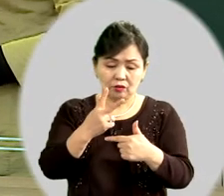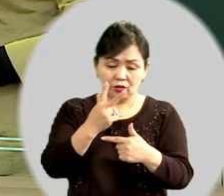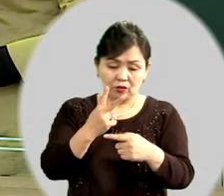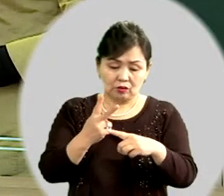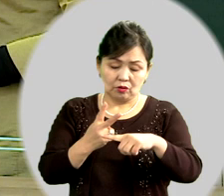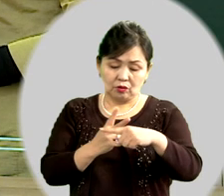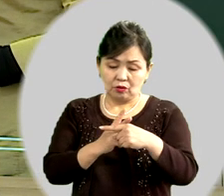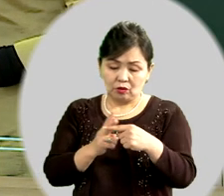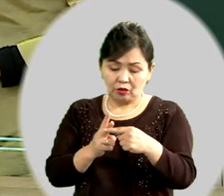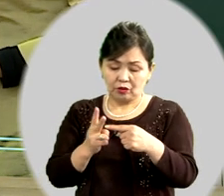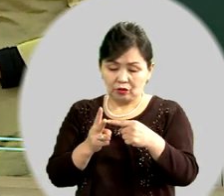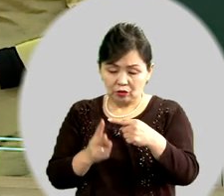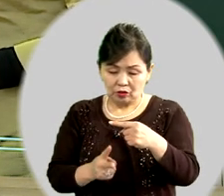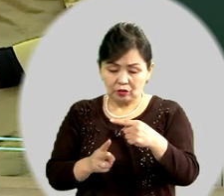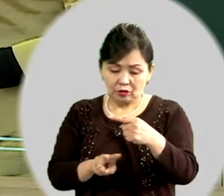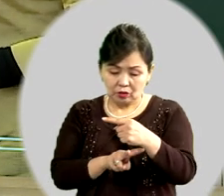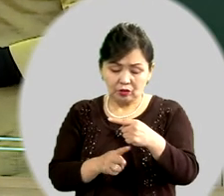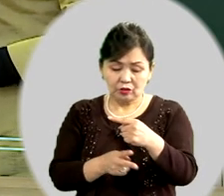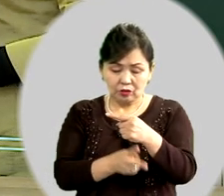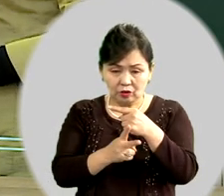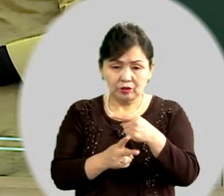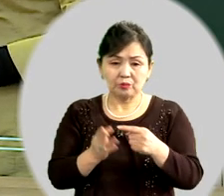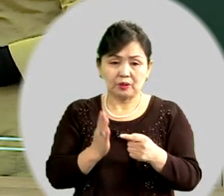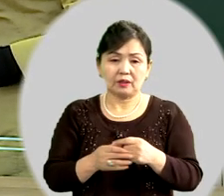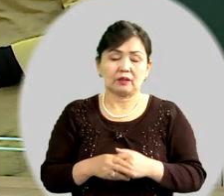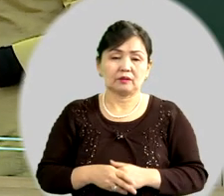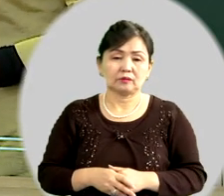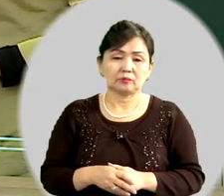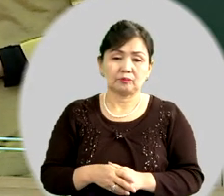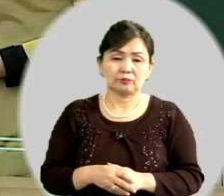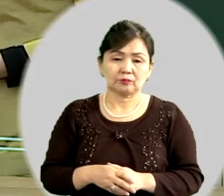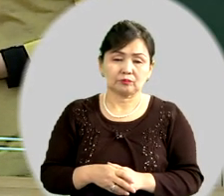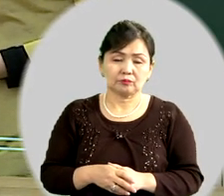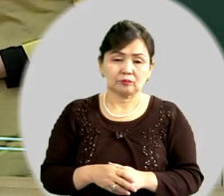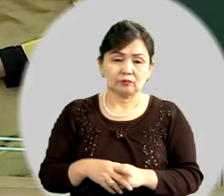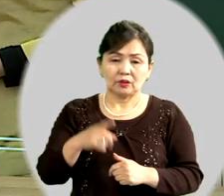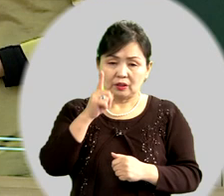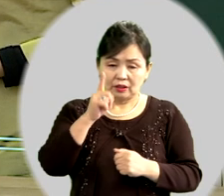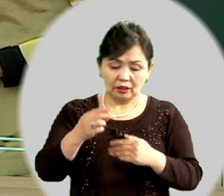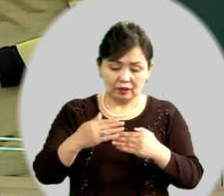кубийн ирмэгийг хэмцсэн байна. За, кубийн ирмэг гэдэг нь юу вэ? Нэг талсын